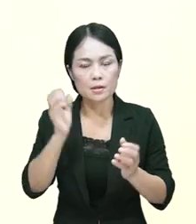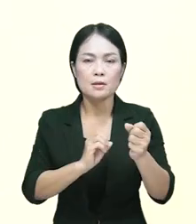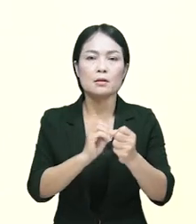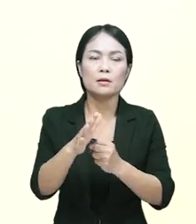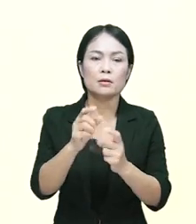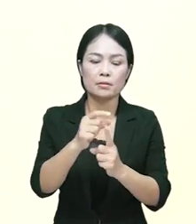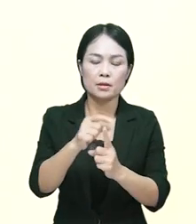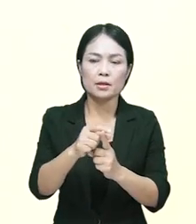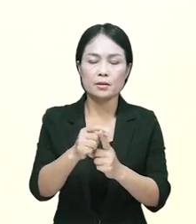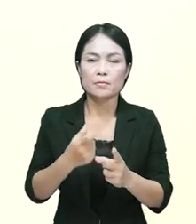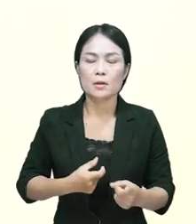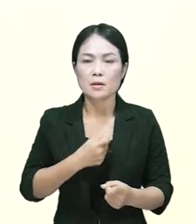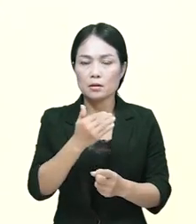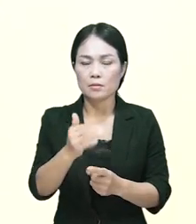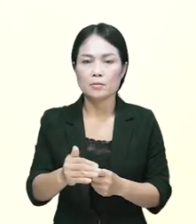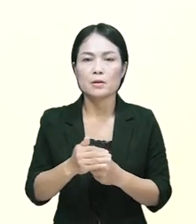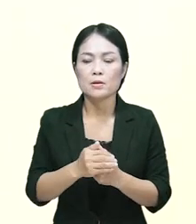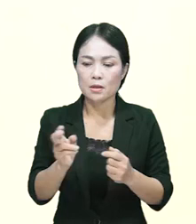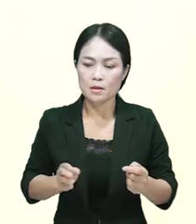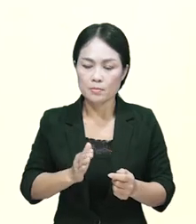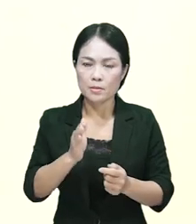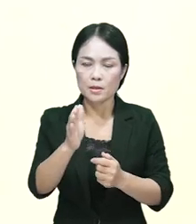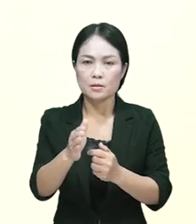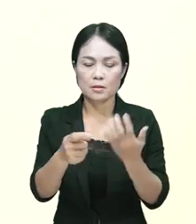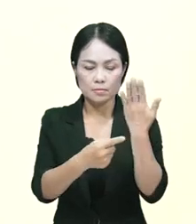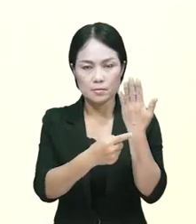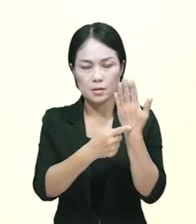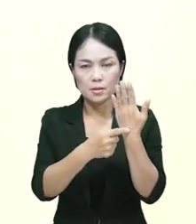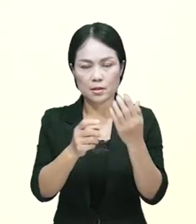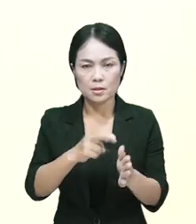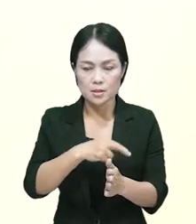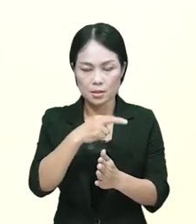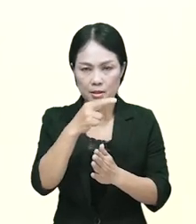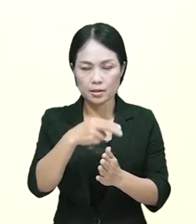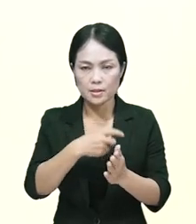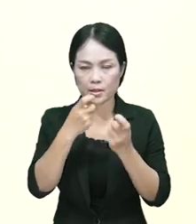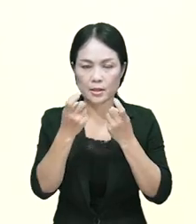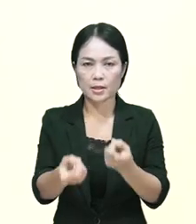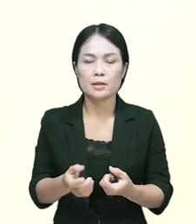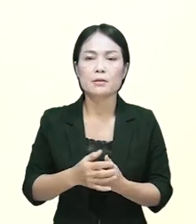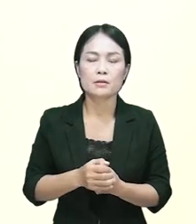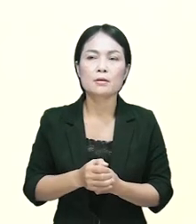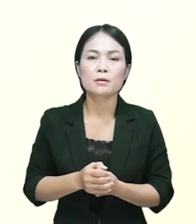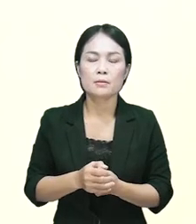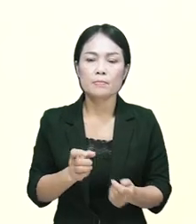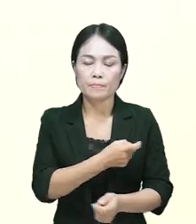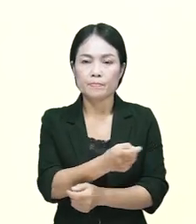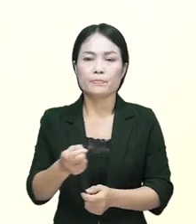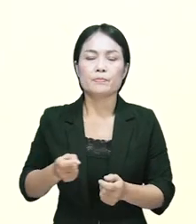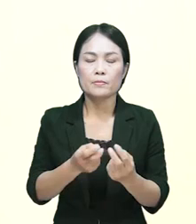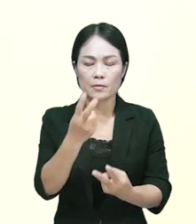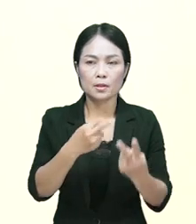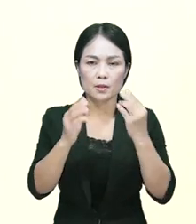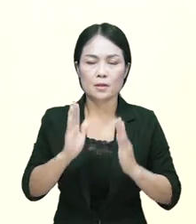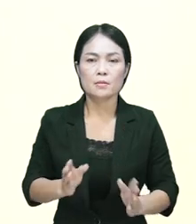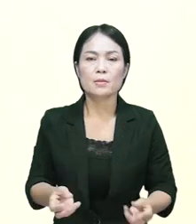ពីពាក្យដោយសាររហូតដល់ពាក្យថារហ័សរហួនចាសសញ្ញាខណ្ឌគឺជាហេតុប៉ុណ្ណឹងណាកូនភោជនីយដ្ឋានរហូតដល់ពាក្យថាភ្ញៀវ